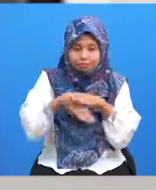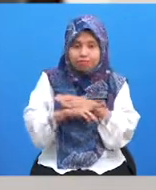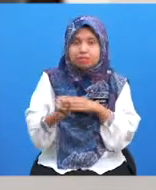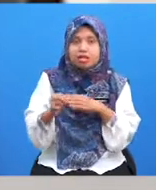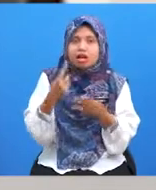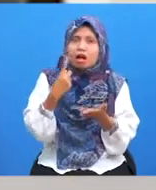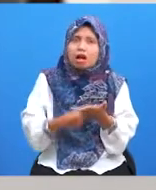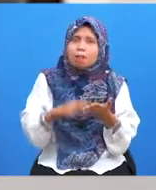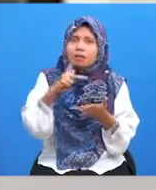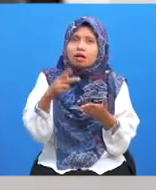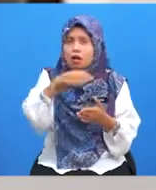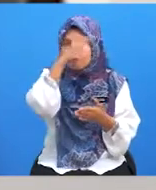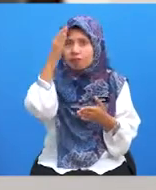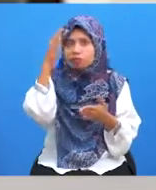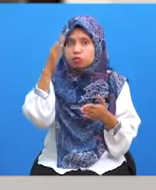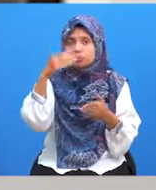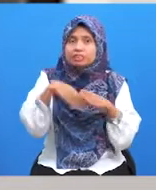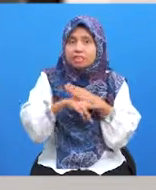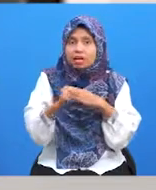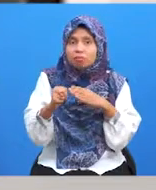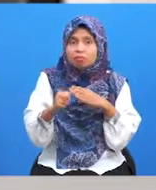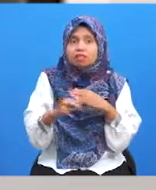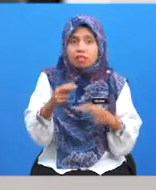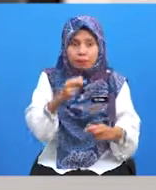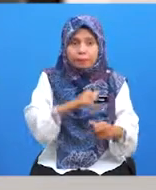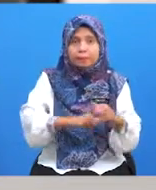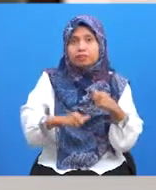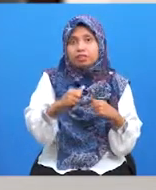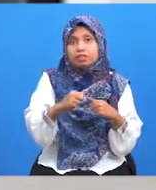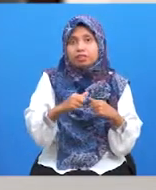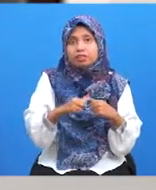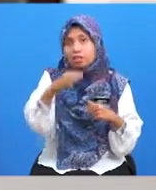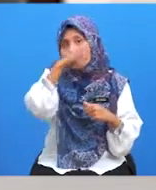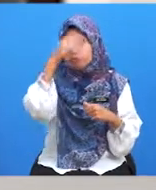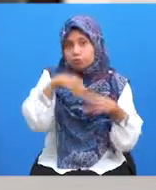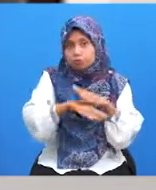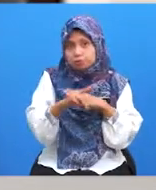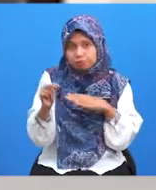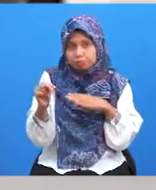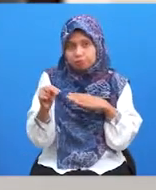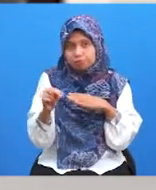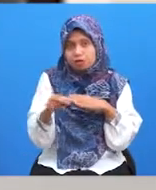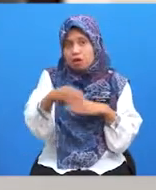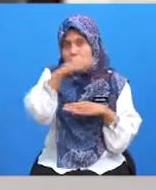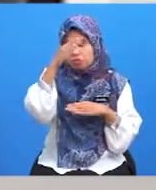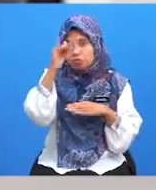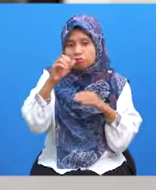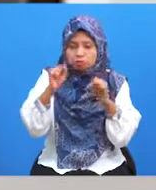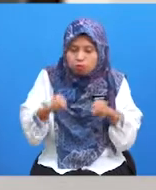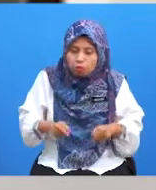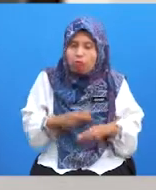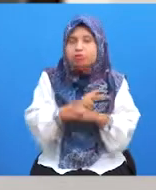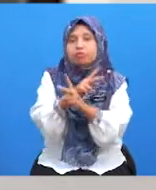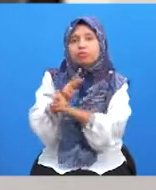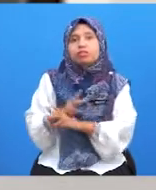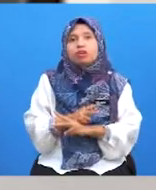Apakah faktor dalaman sesebuah pernyataan Oke faktor dalaman adalah faktor yang boleh dikawal oleh